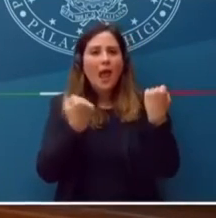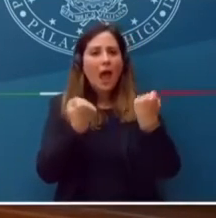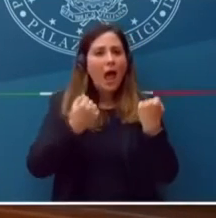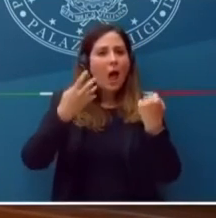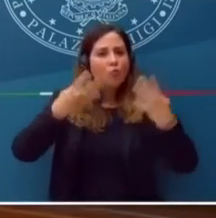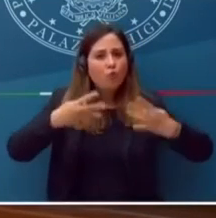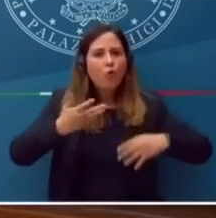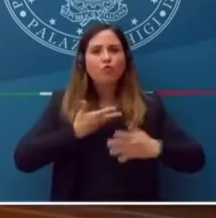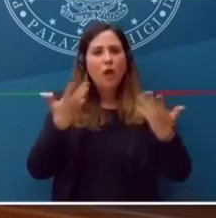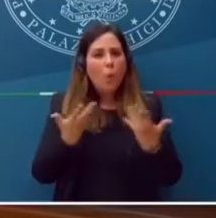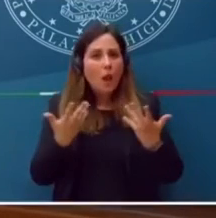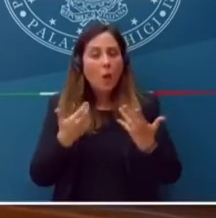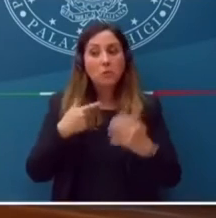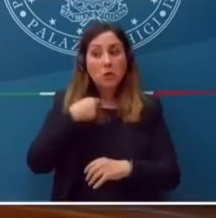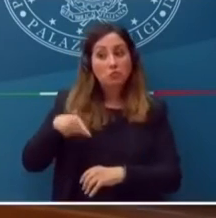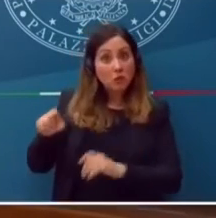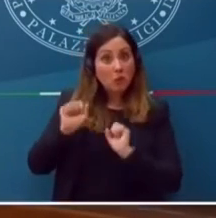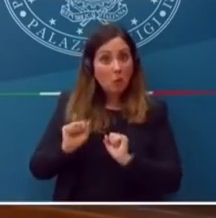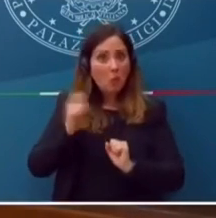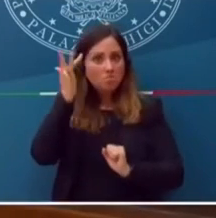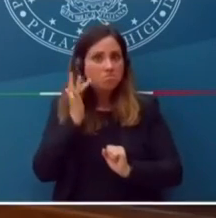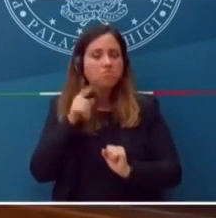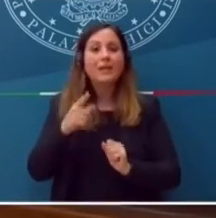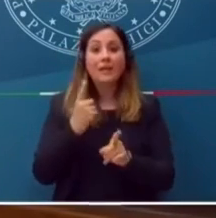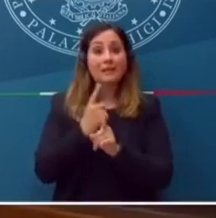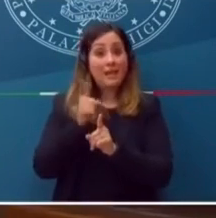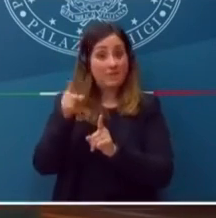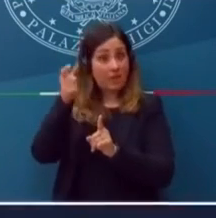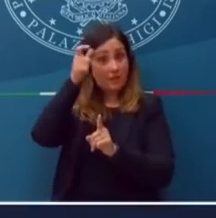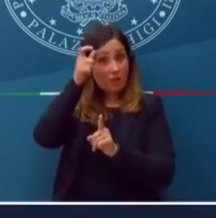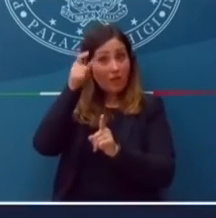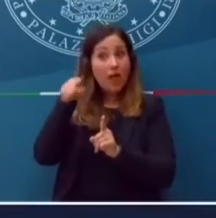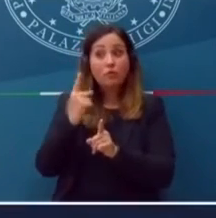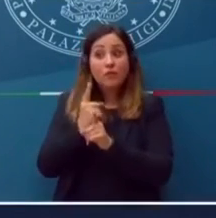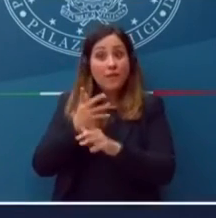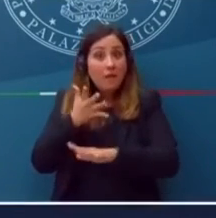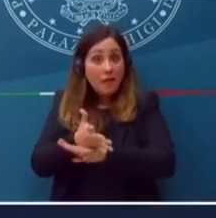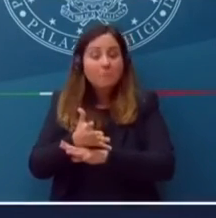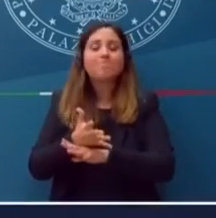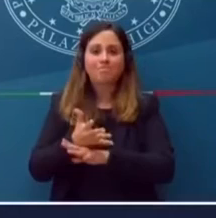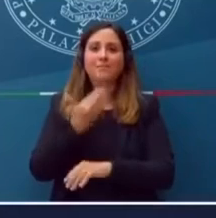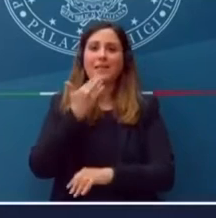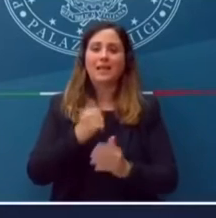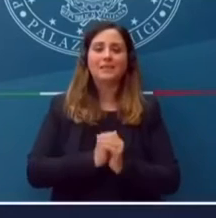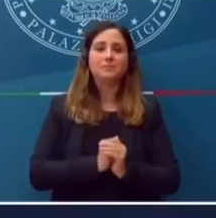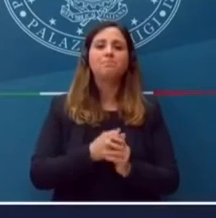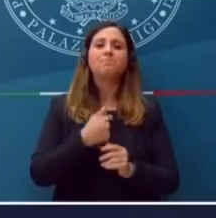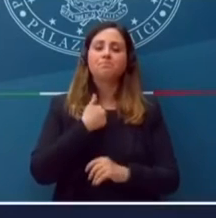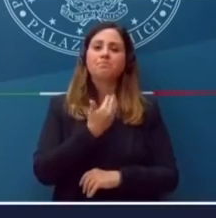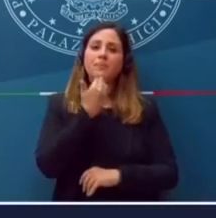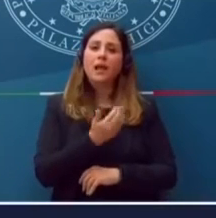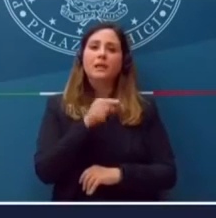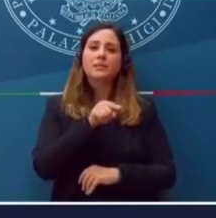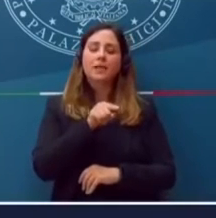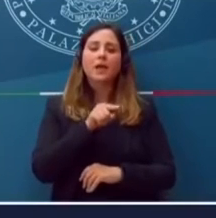e dobbiamo aspettarci delle mosse da parte del suo governo su questo. Grazie mille. Grazie. Allora, io risponderei alle domande